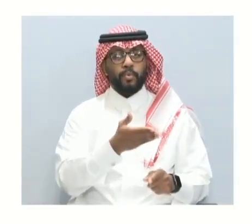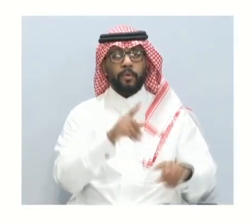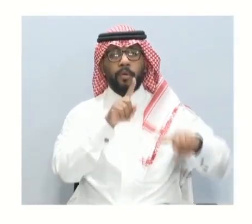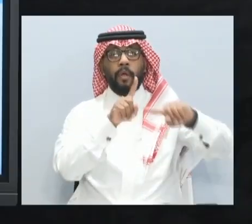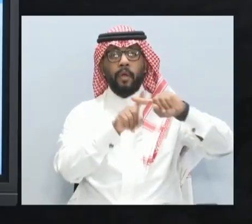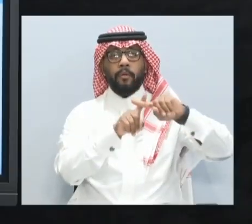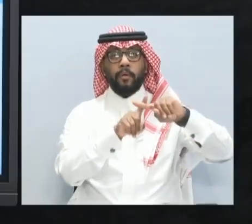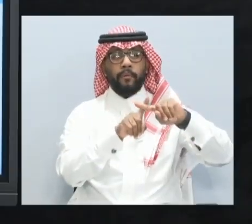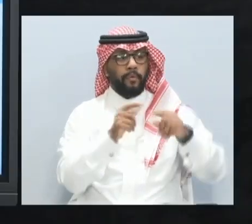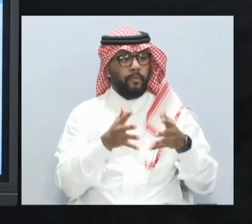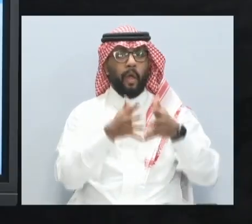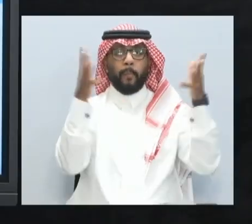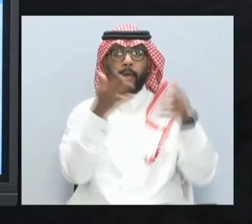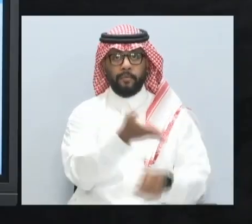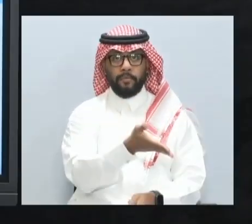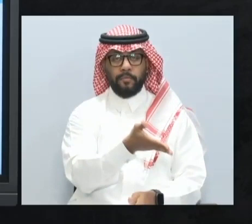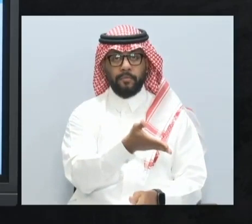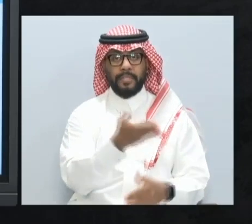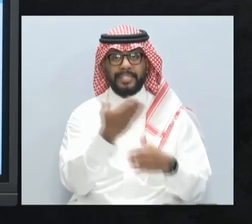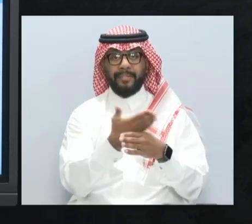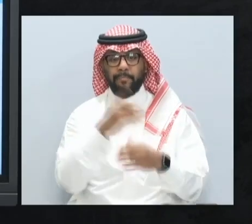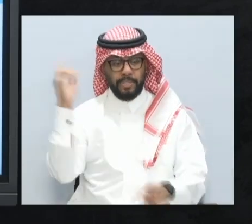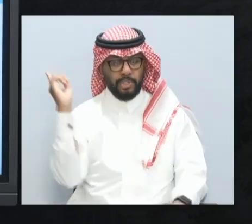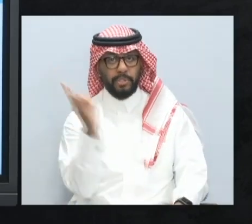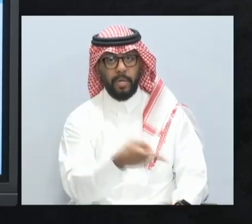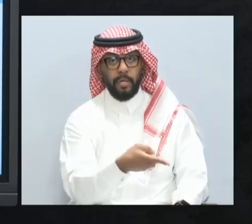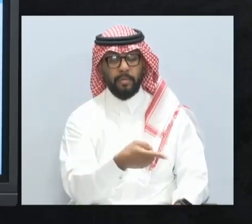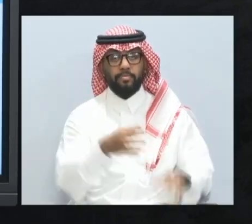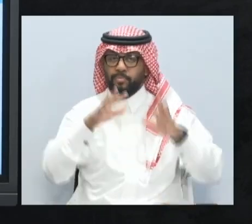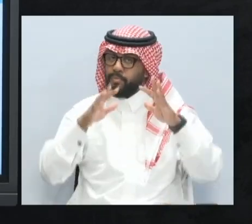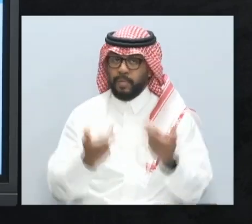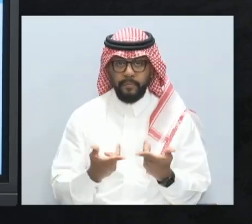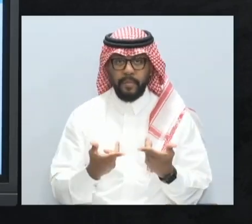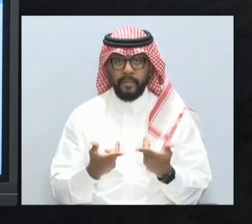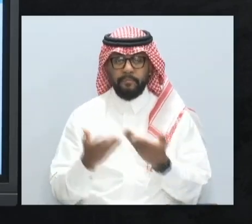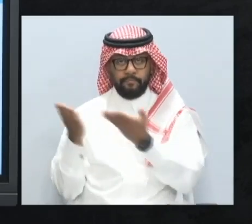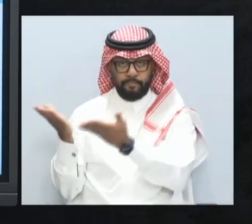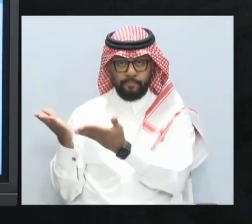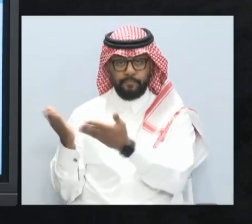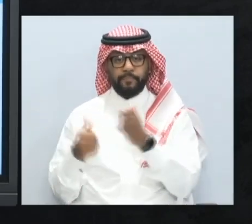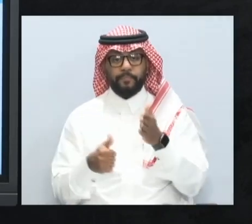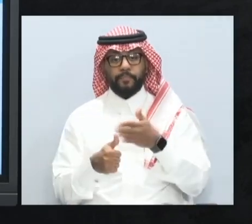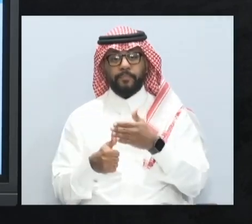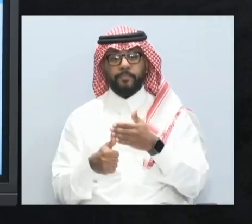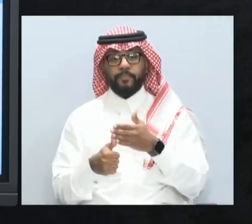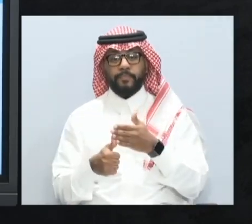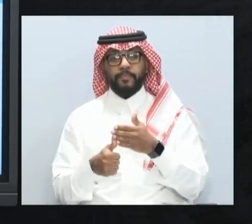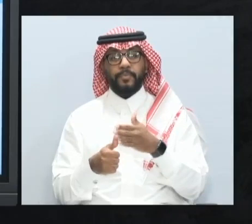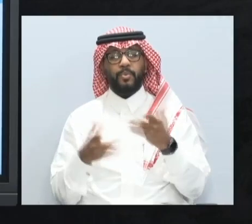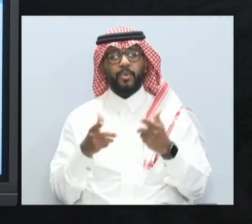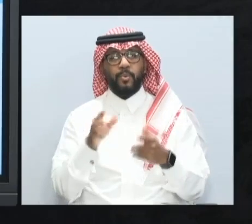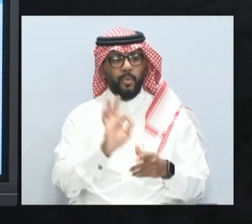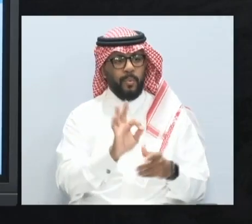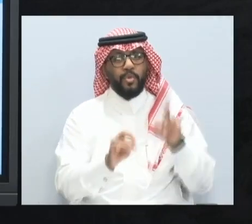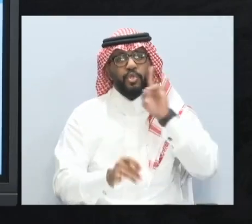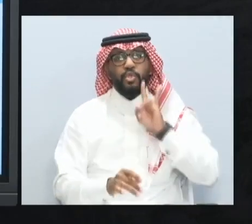الاصل في السحر ما هو كفر اكبر طيب كيف اعرف الكفر الاكبر ما هو من هذا السحر واحد اذا كانت وسيلته